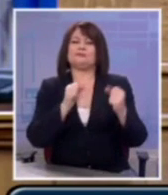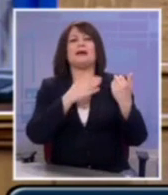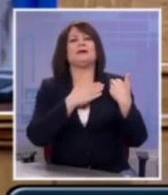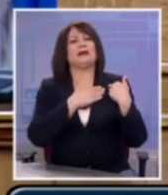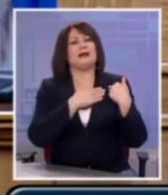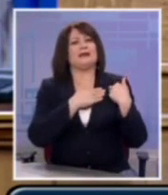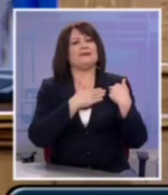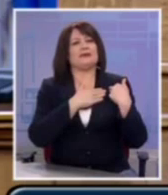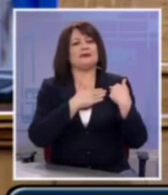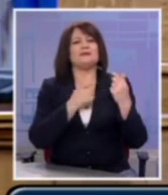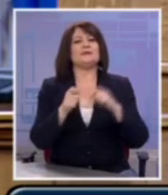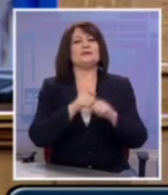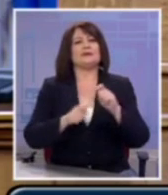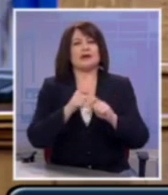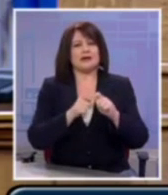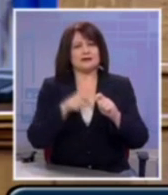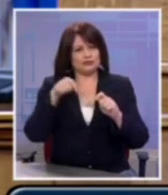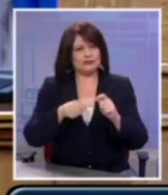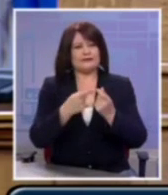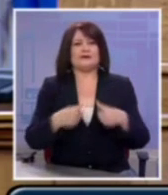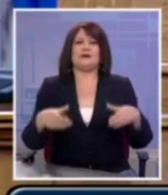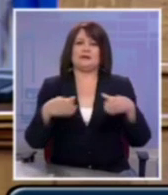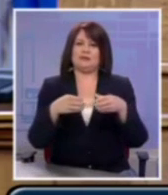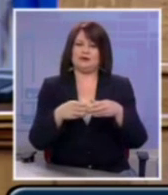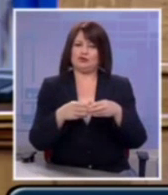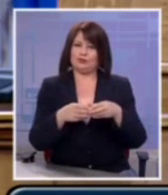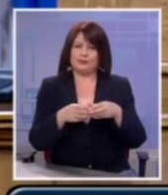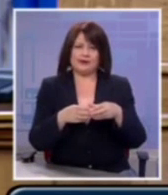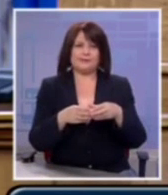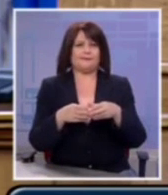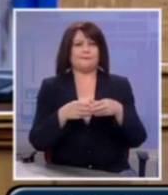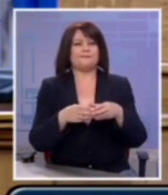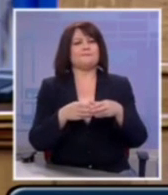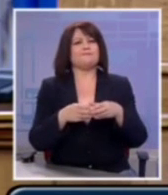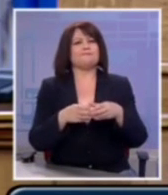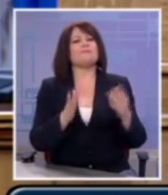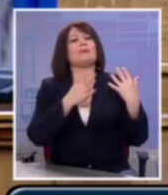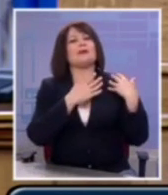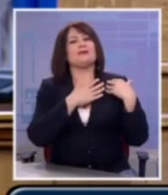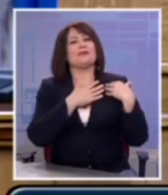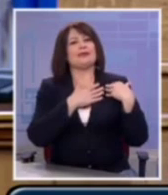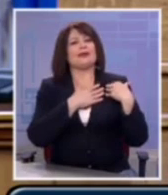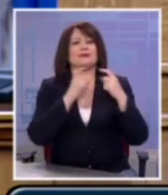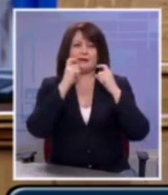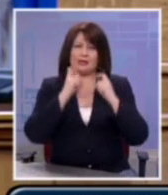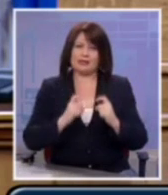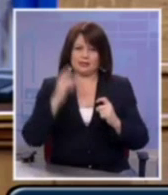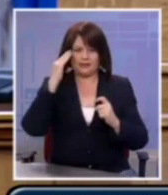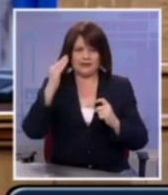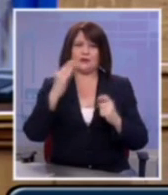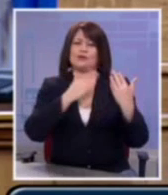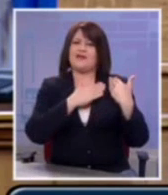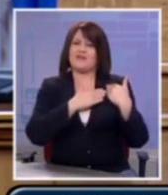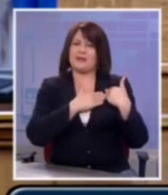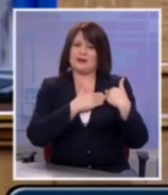να συγκροτήσουν αυτήν την Επιτροπή, που ανέλαβαν την υποχρέωση, το καθήκον και την